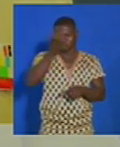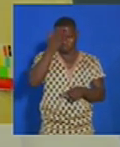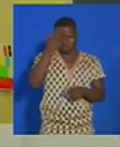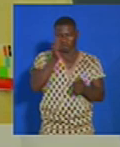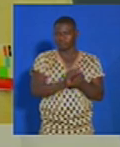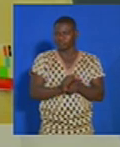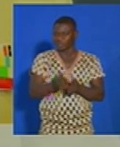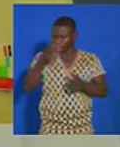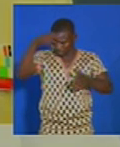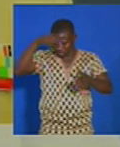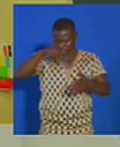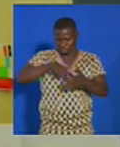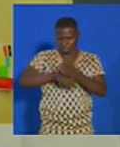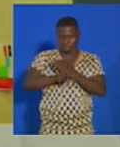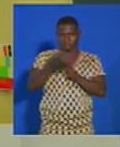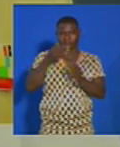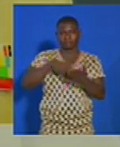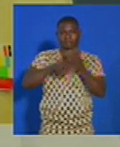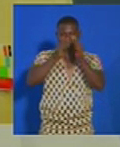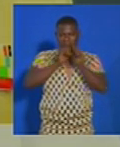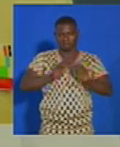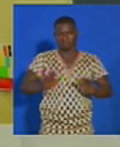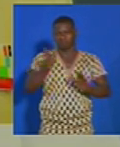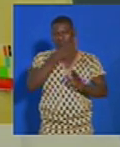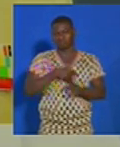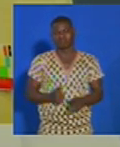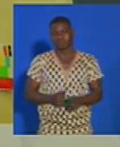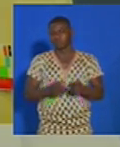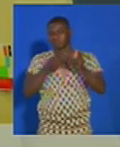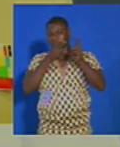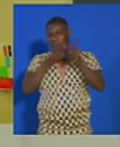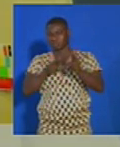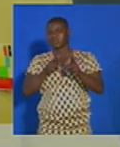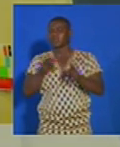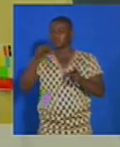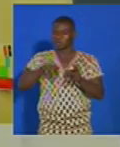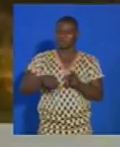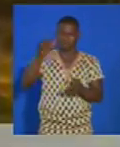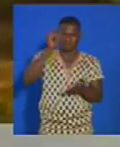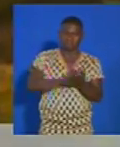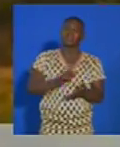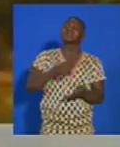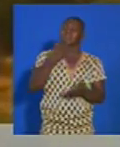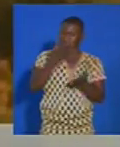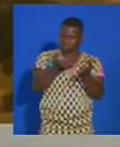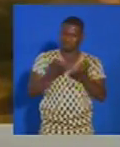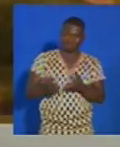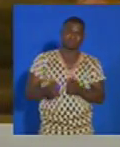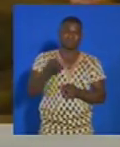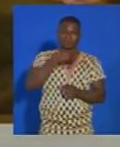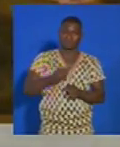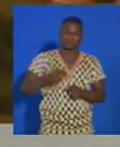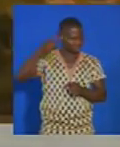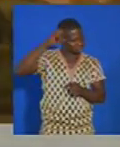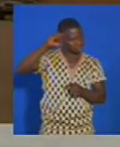entrer pacifiquement. Ne braquez vos armes que sur ceux qui décident de lutter, de combattre. Sur les réseaux